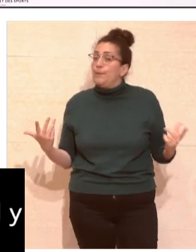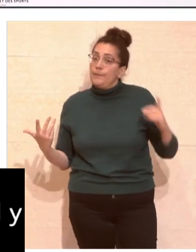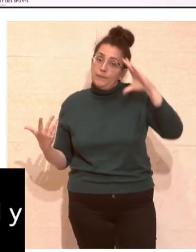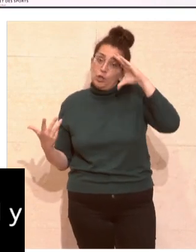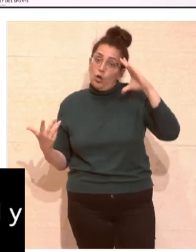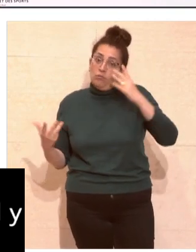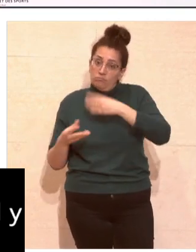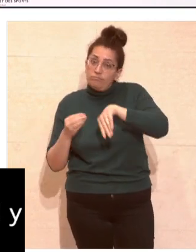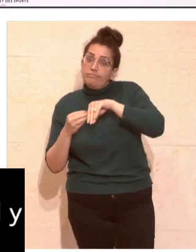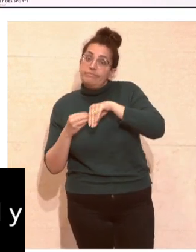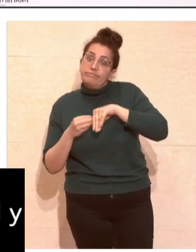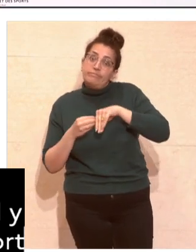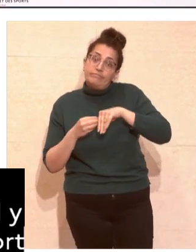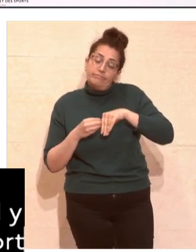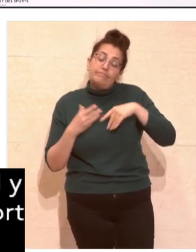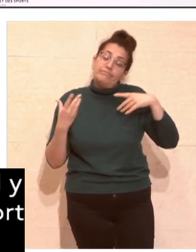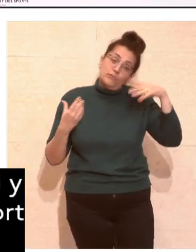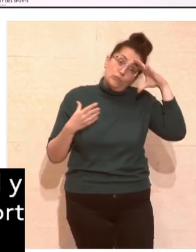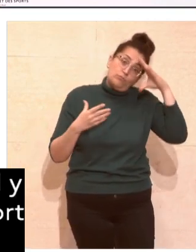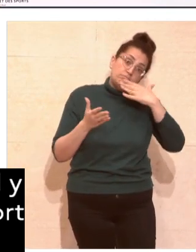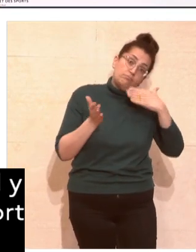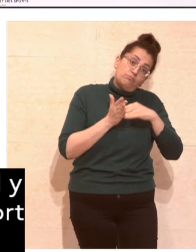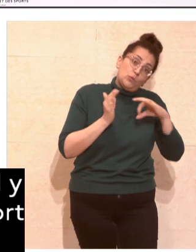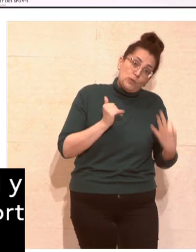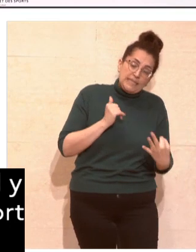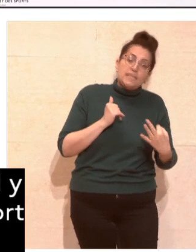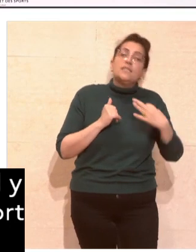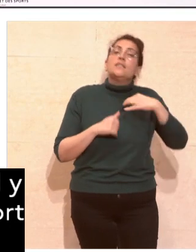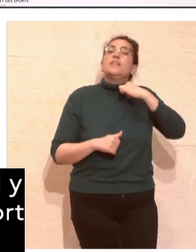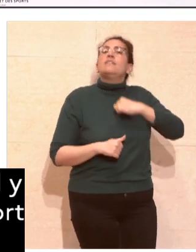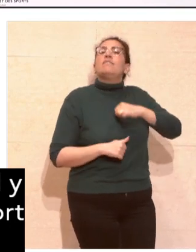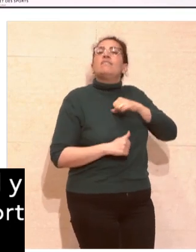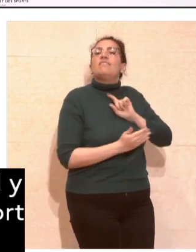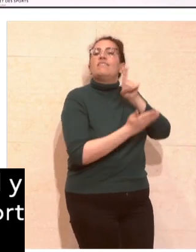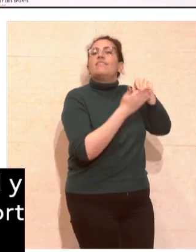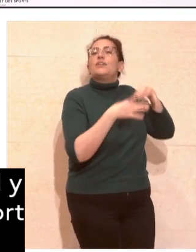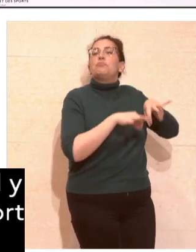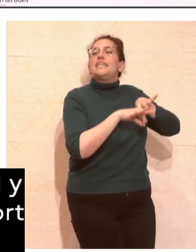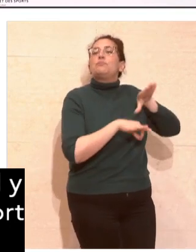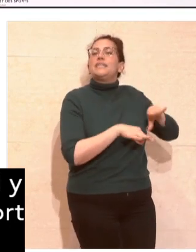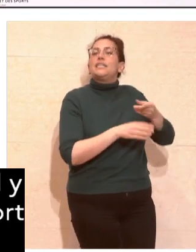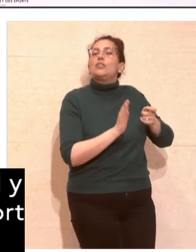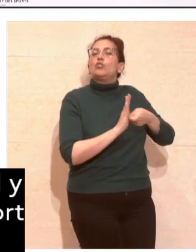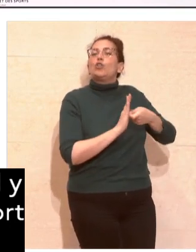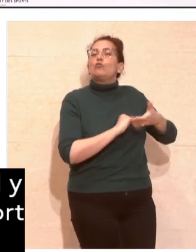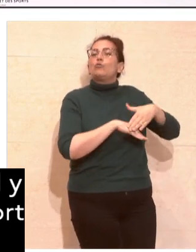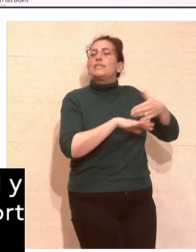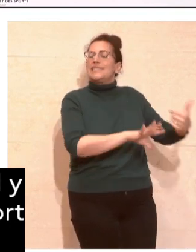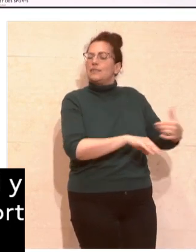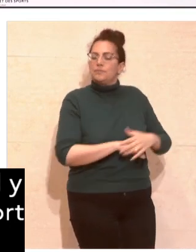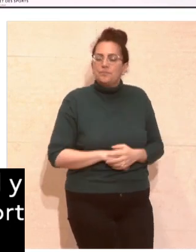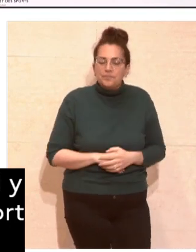scolaires. Ici, c'est sur 6, parce qu'en Suisse, les performances scolaires sont sur 6. Plus on dort, plus on a des problèmes à gérer